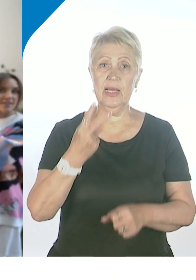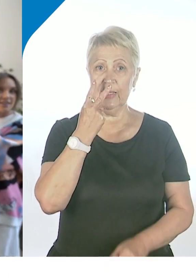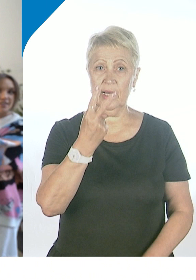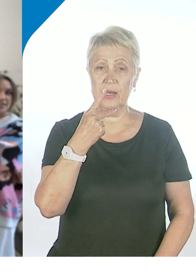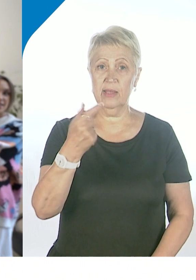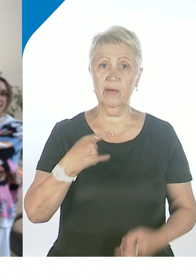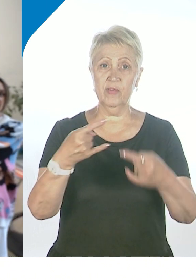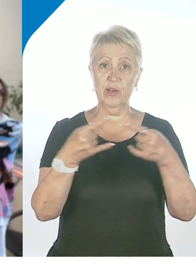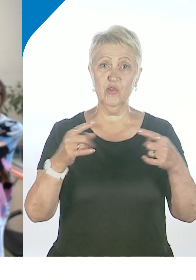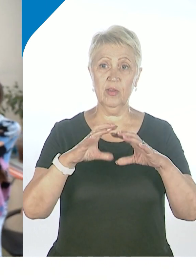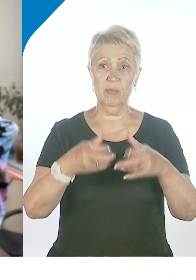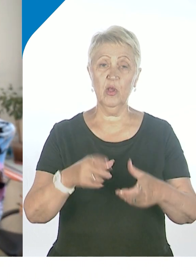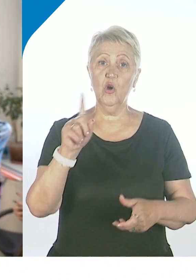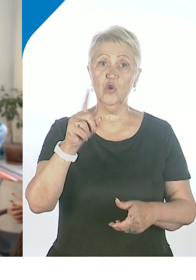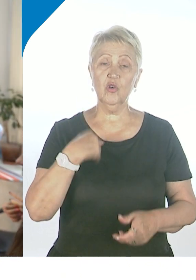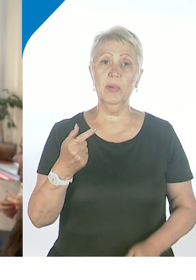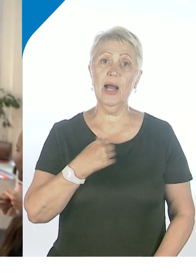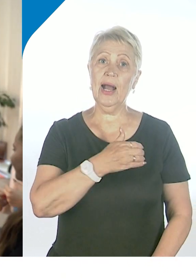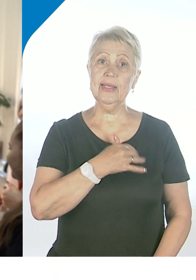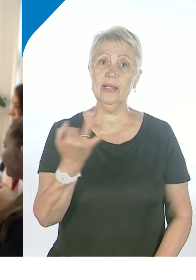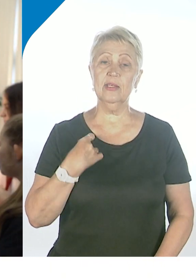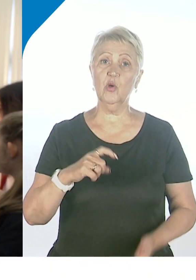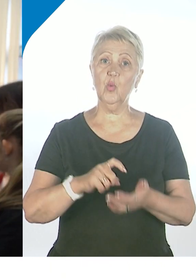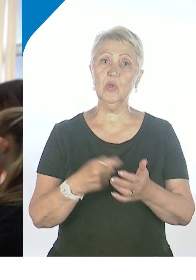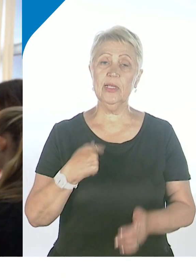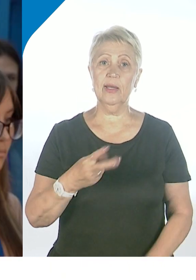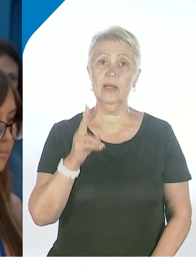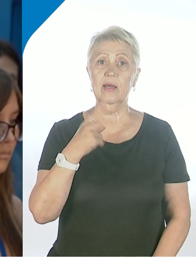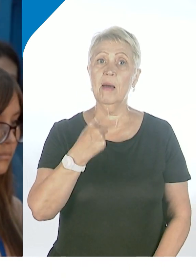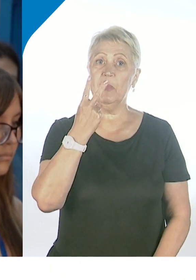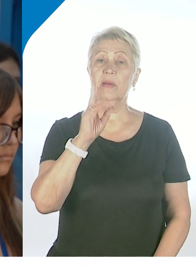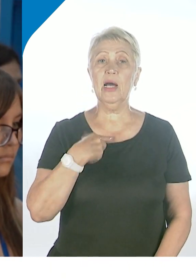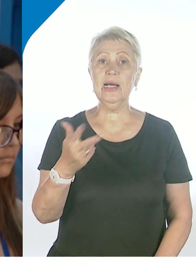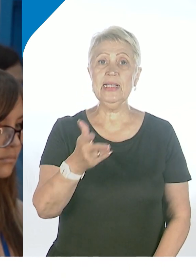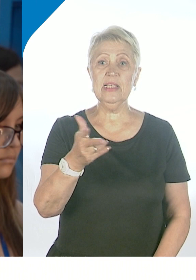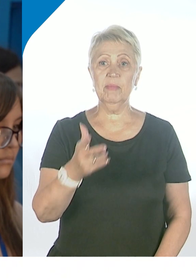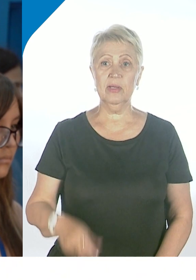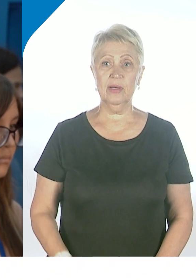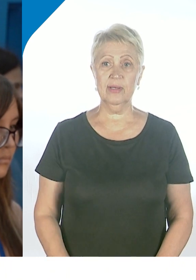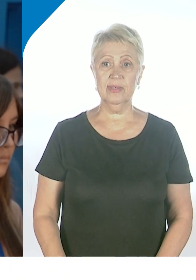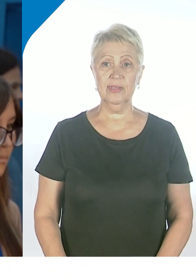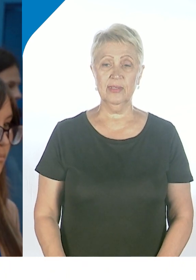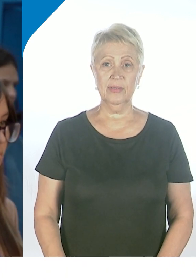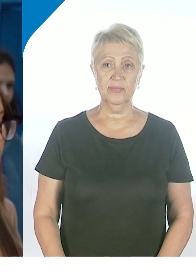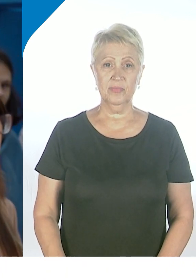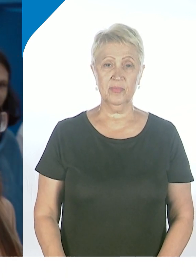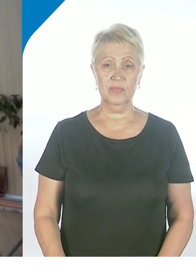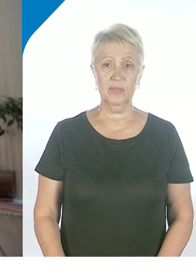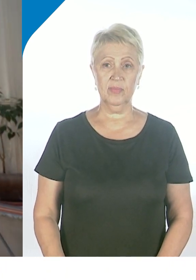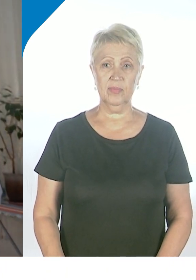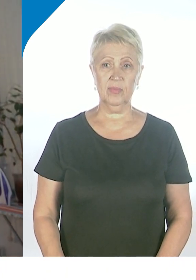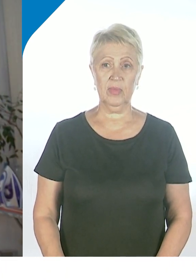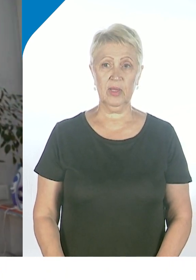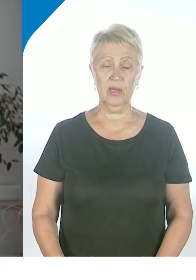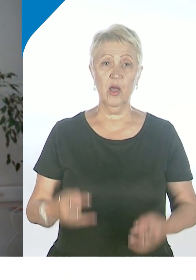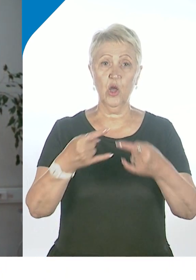тебе интересно здесь посмотреть, узнать? Посмотреть, как снимают. Как снимаются, вот за кадром, что происходит.